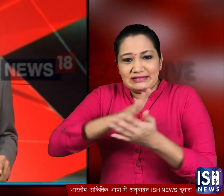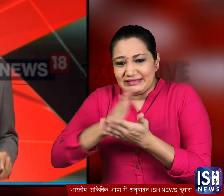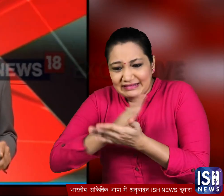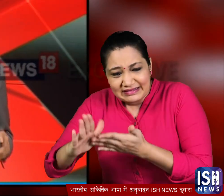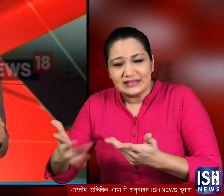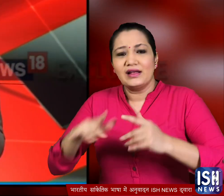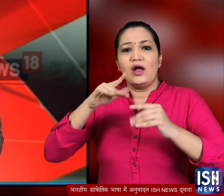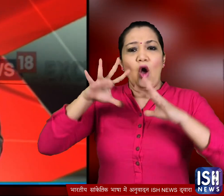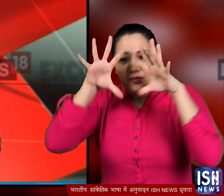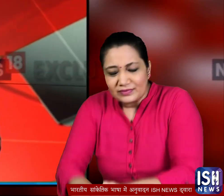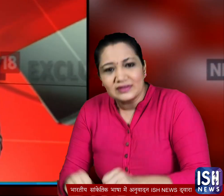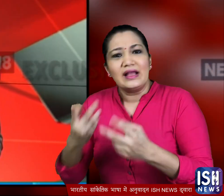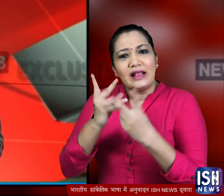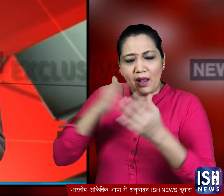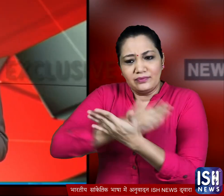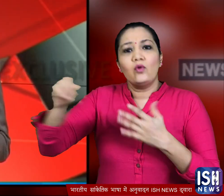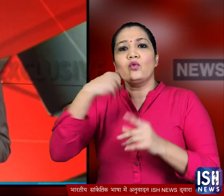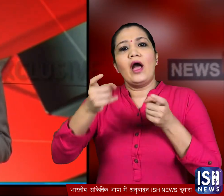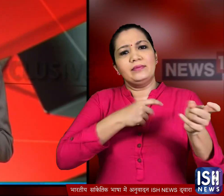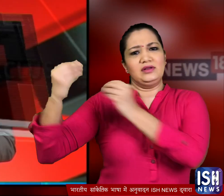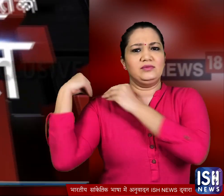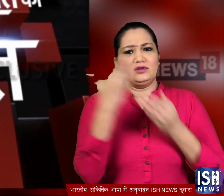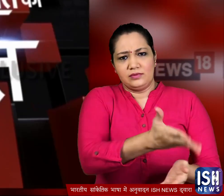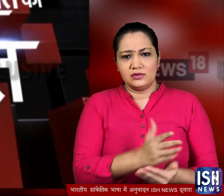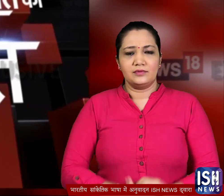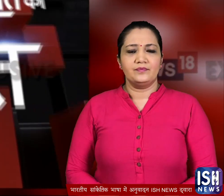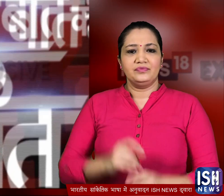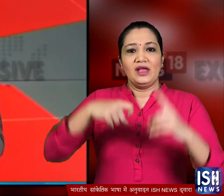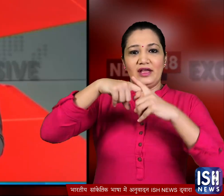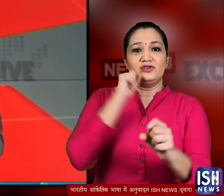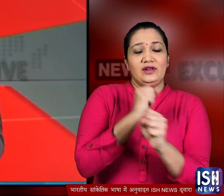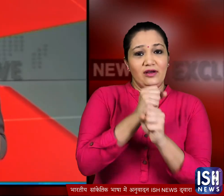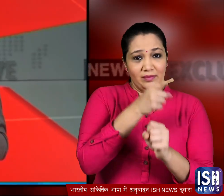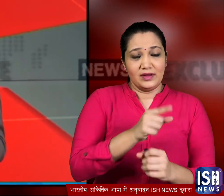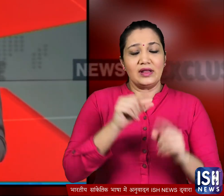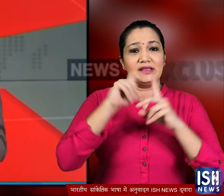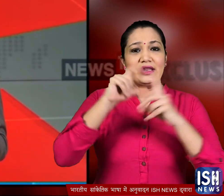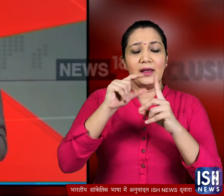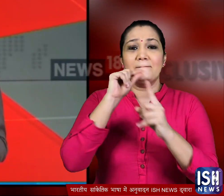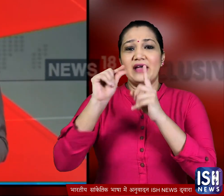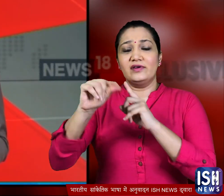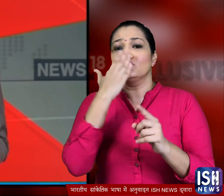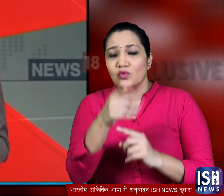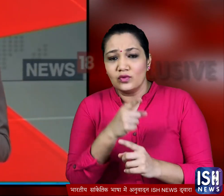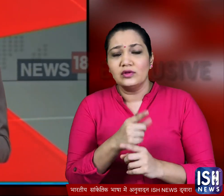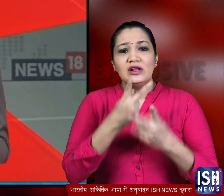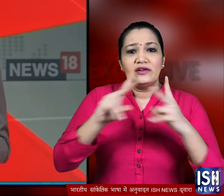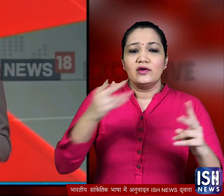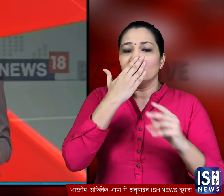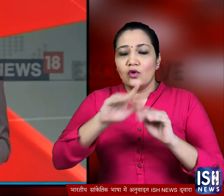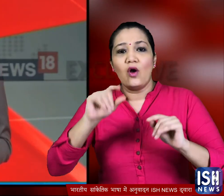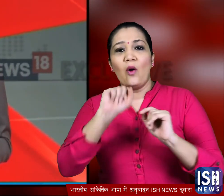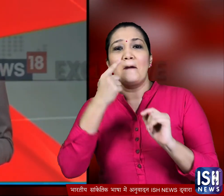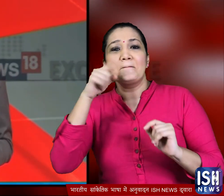साफ कराना और उन पर अवैध कब्जे हटाना तो प्रशासन की ही जिम्मेदारी है। केजरीवाल सरकार ने दिल्ली के प्राइवेट स्कूलों में पढ़